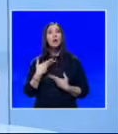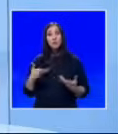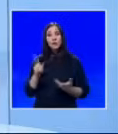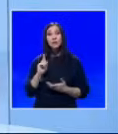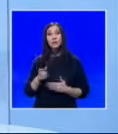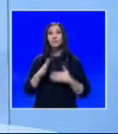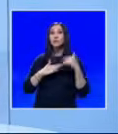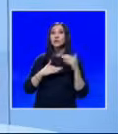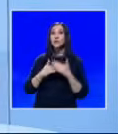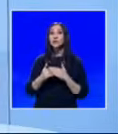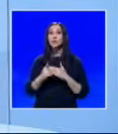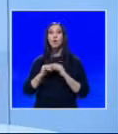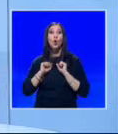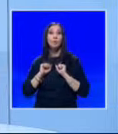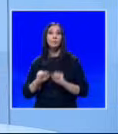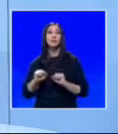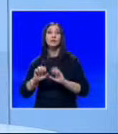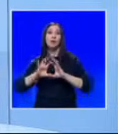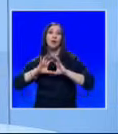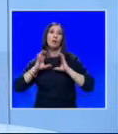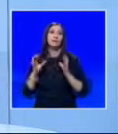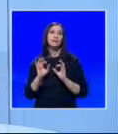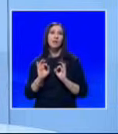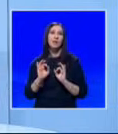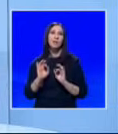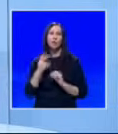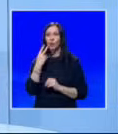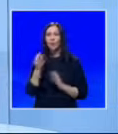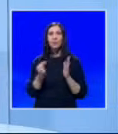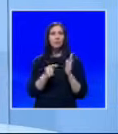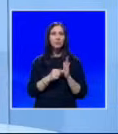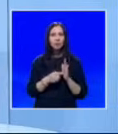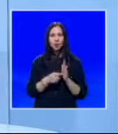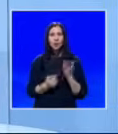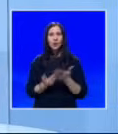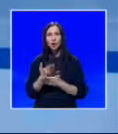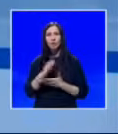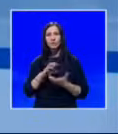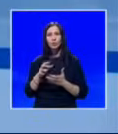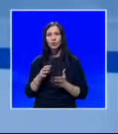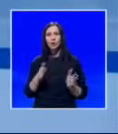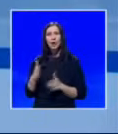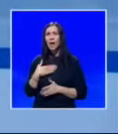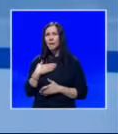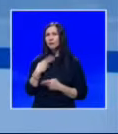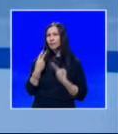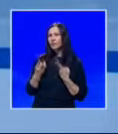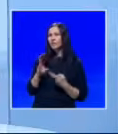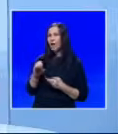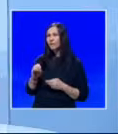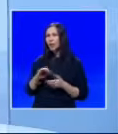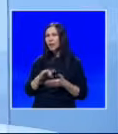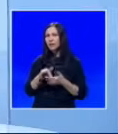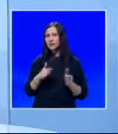трябва да изградим отбранителен капацитет. Именно от гледна точка на новата политика. Европа имам и предвид Европа,